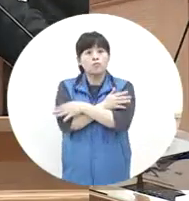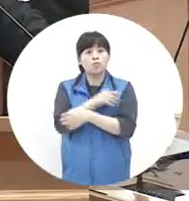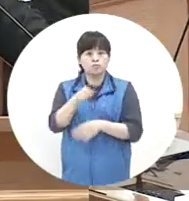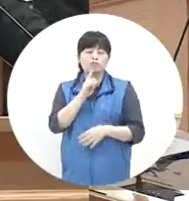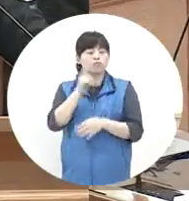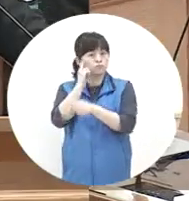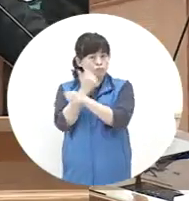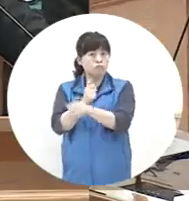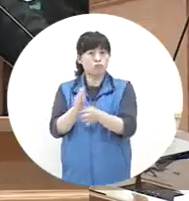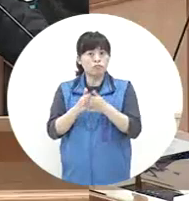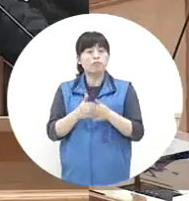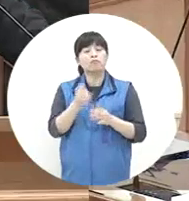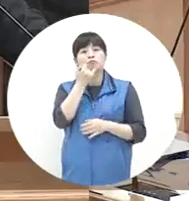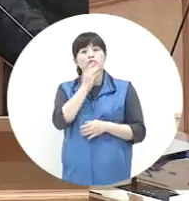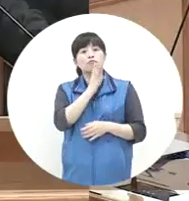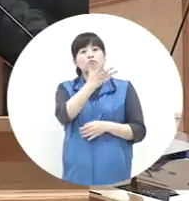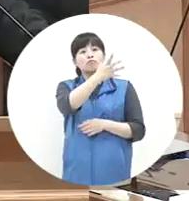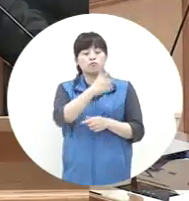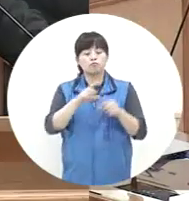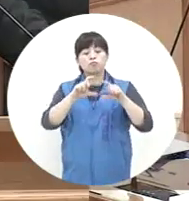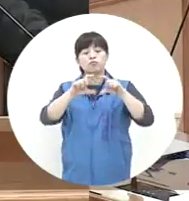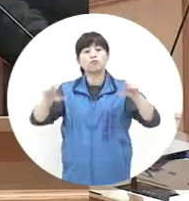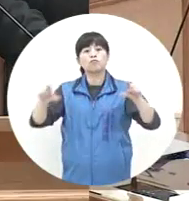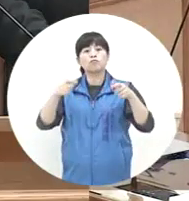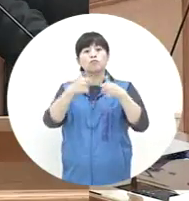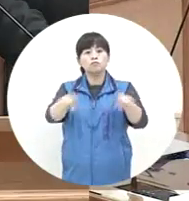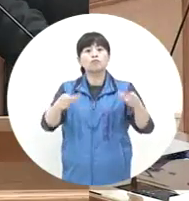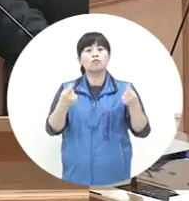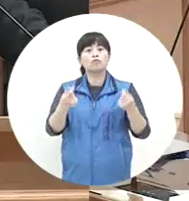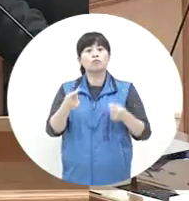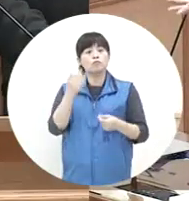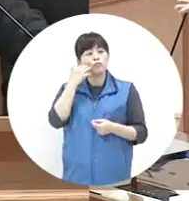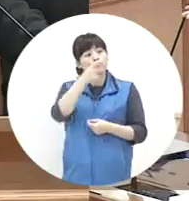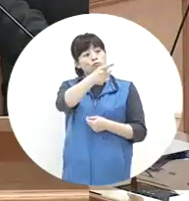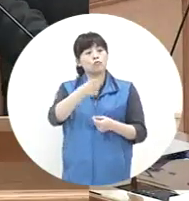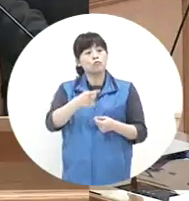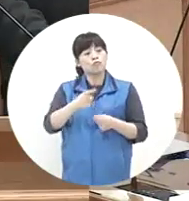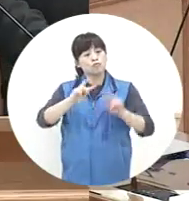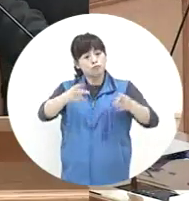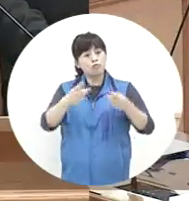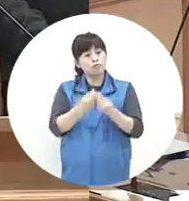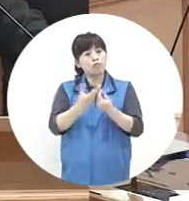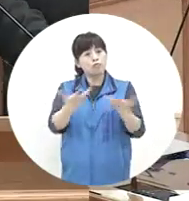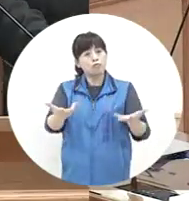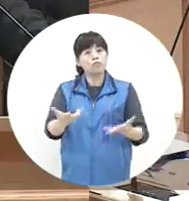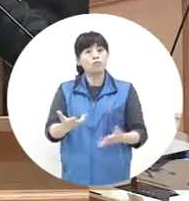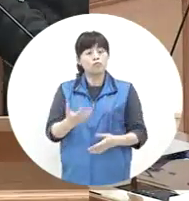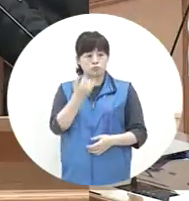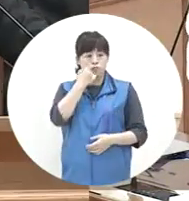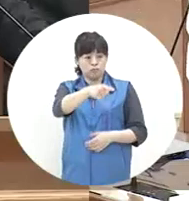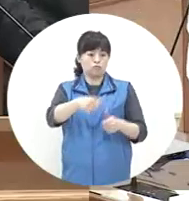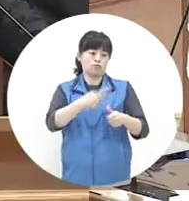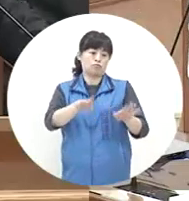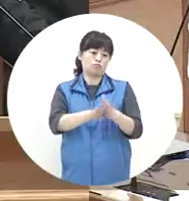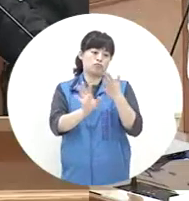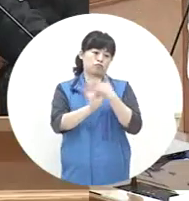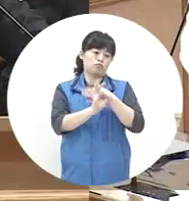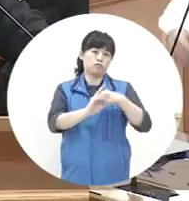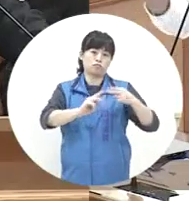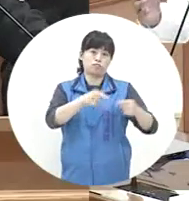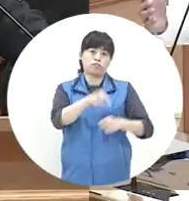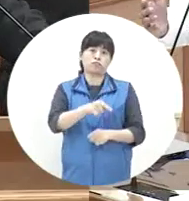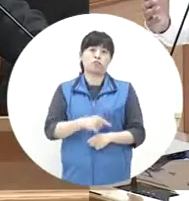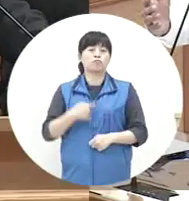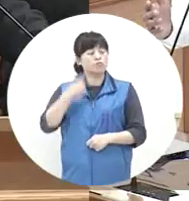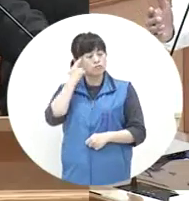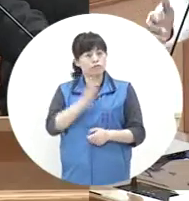虑的范围。可是为什么是齐头式的5万块？要是你改？要怎么改？你可以先从这边开始改起啊。所以我